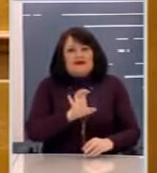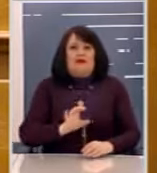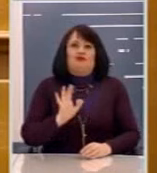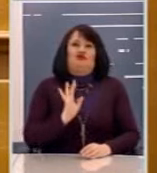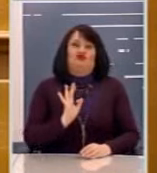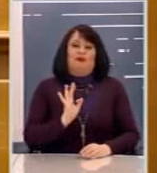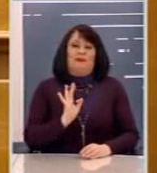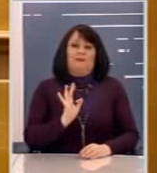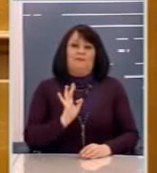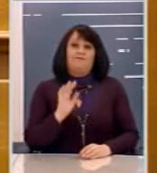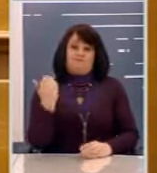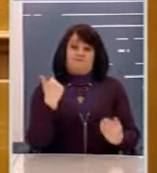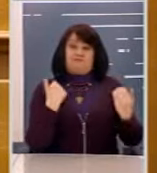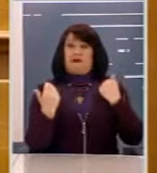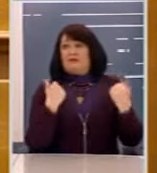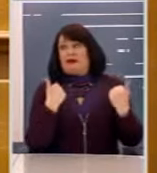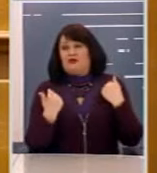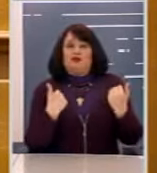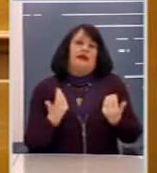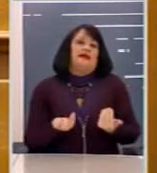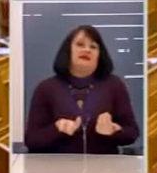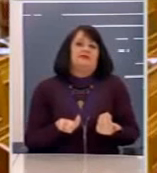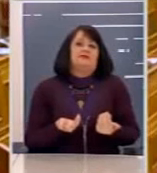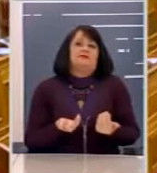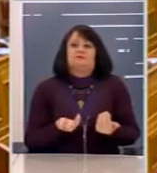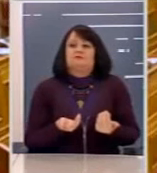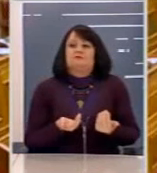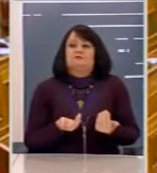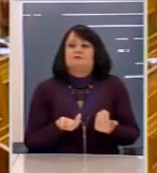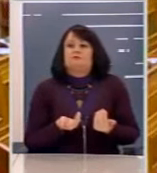Και επειδή μας ρωτάτε